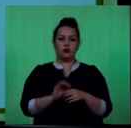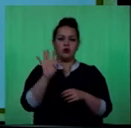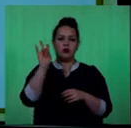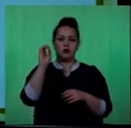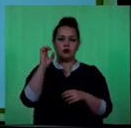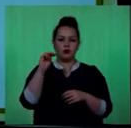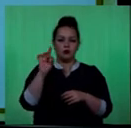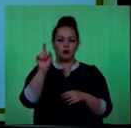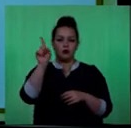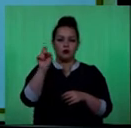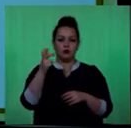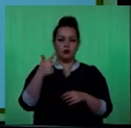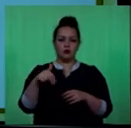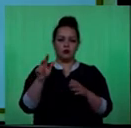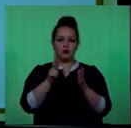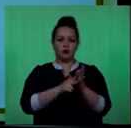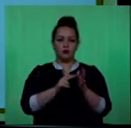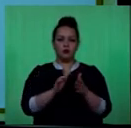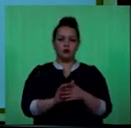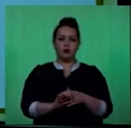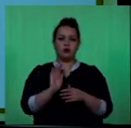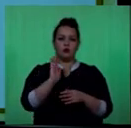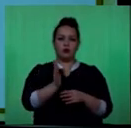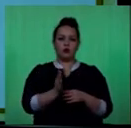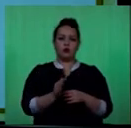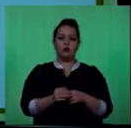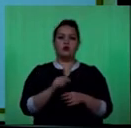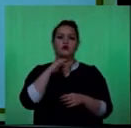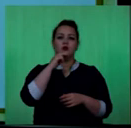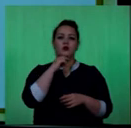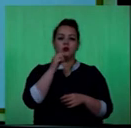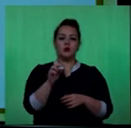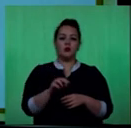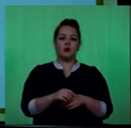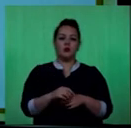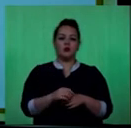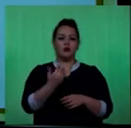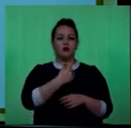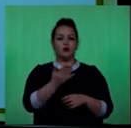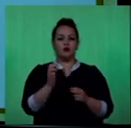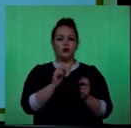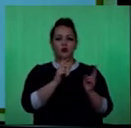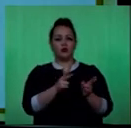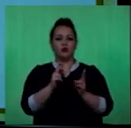странице 138 будьте внимательны мы с вами разберём